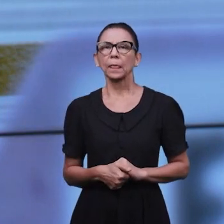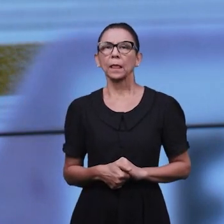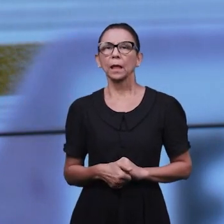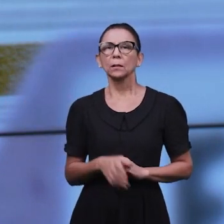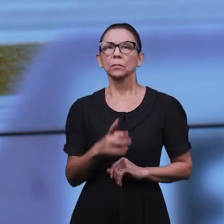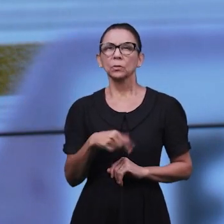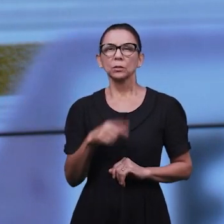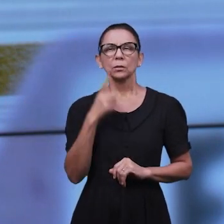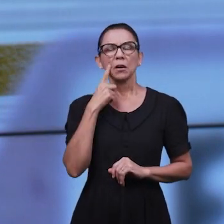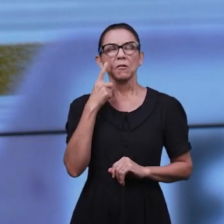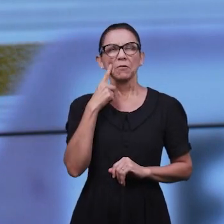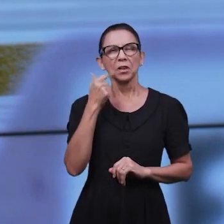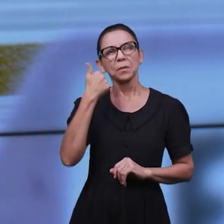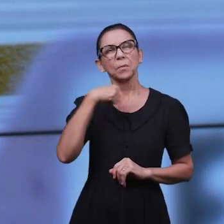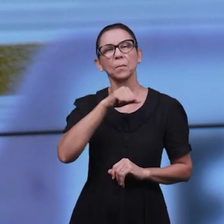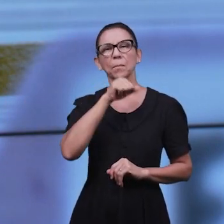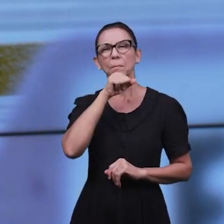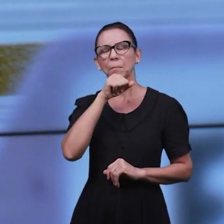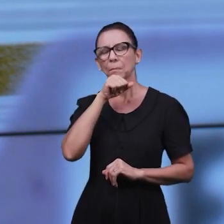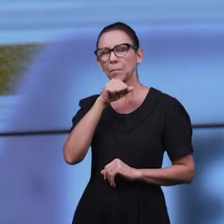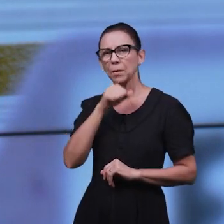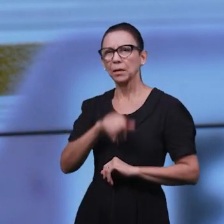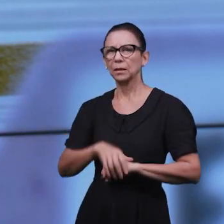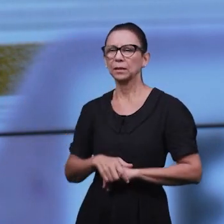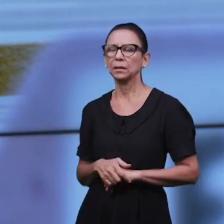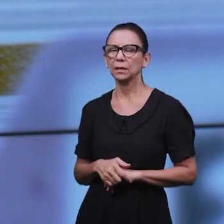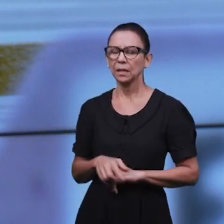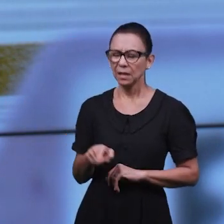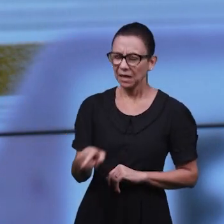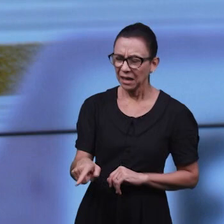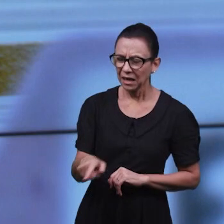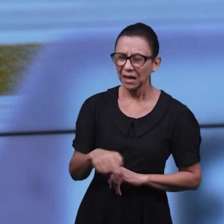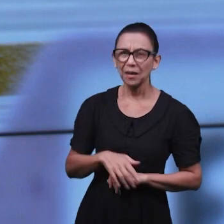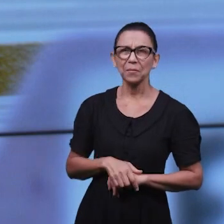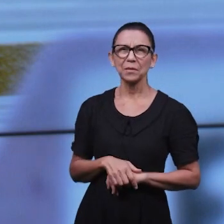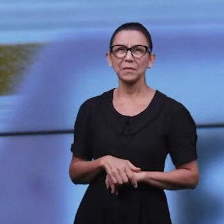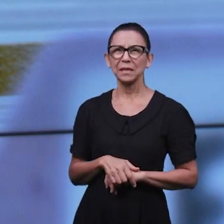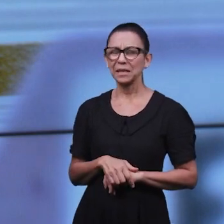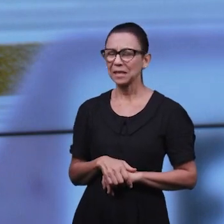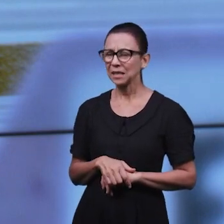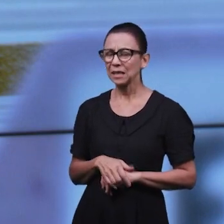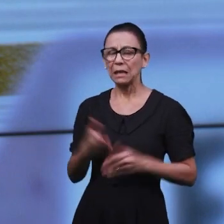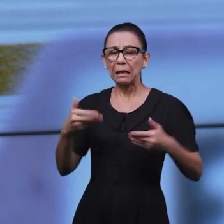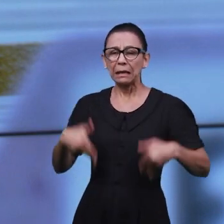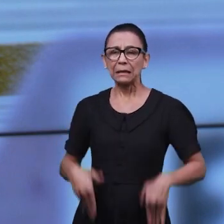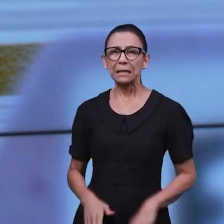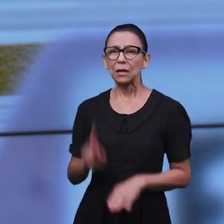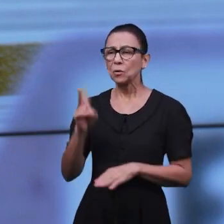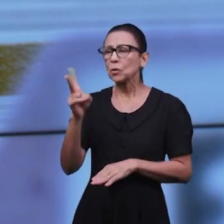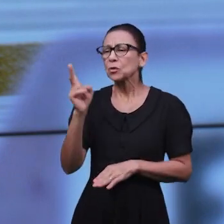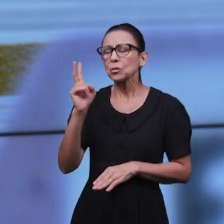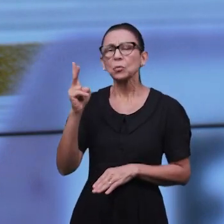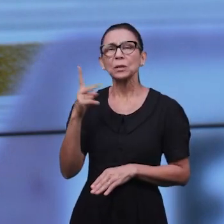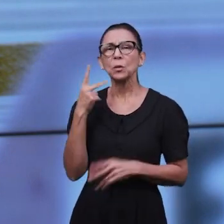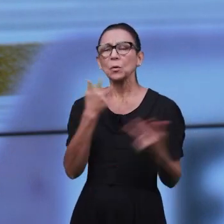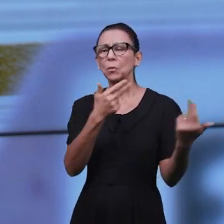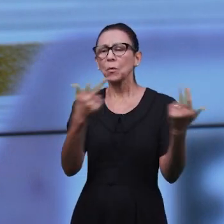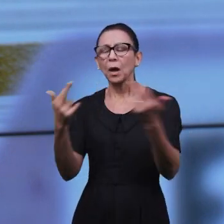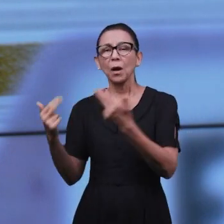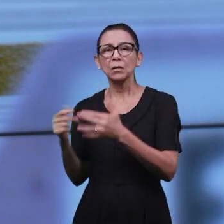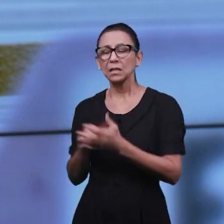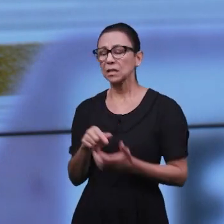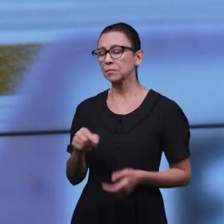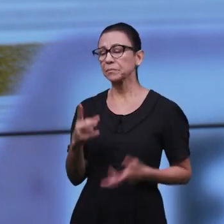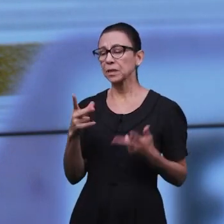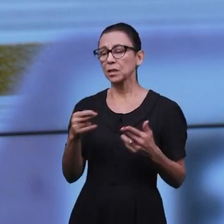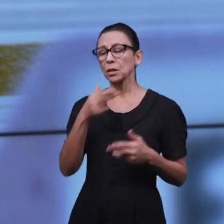Quotidiennement, nous répondons à beaucoup de mères qui parlent à propos de leurs enfants petits. « Ah, mon enfant ne change pas, il est né comme ça,